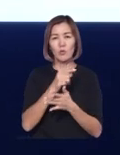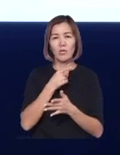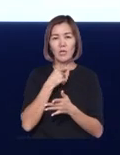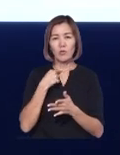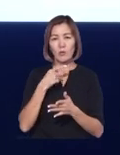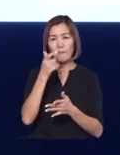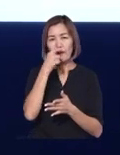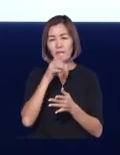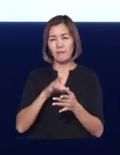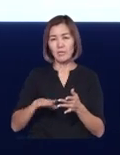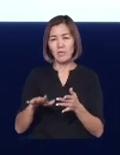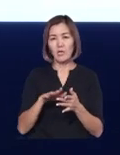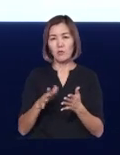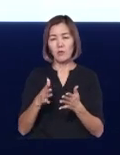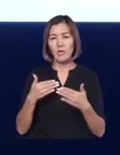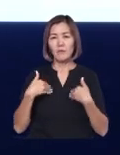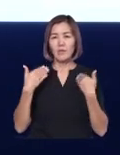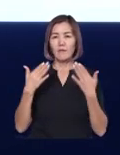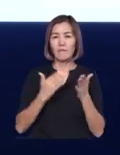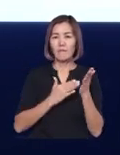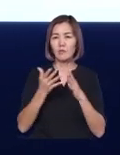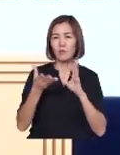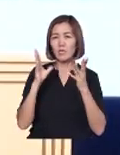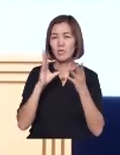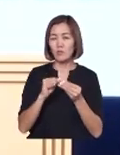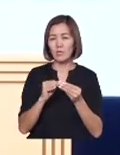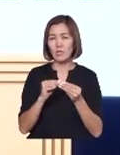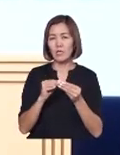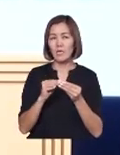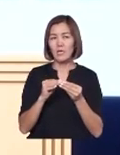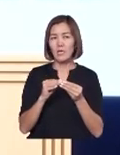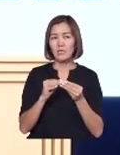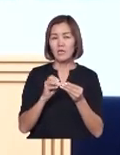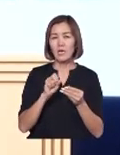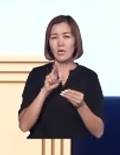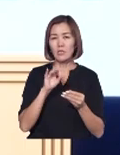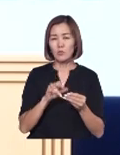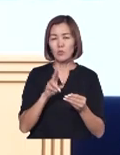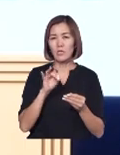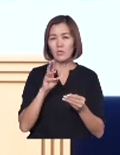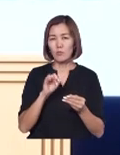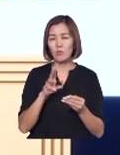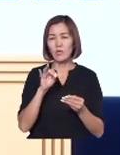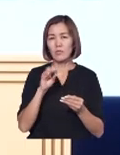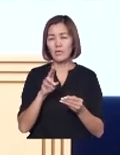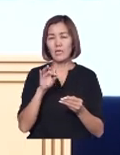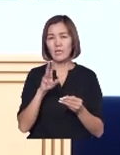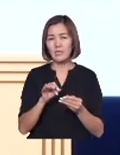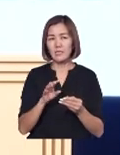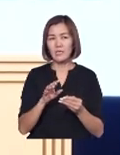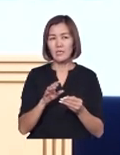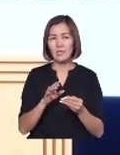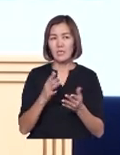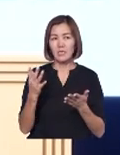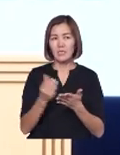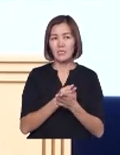и Панфиловский район продемонстрировали высокие результаты, тогда как Аксузский, Алакольский, Кербулакский и Каратальский районы не